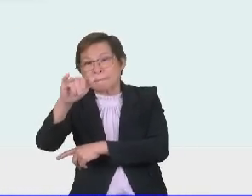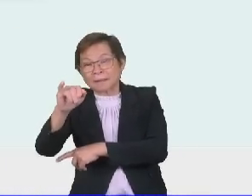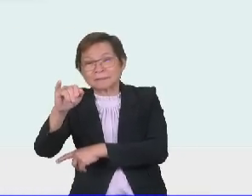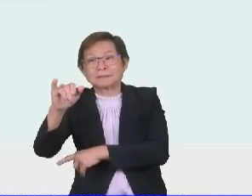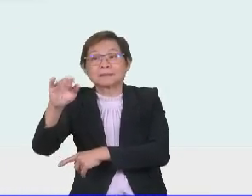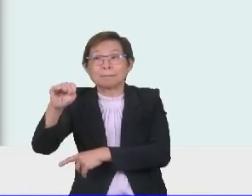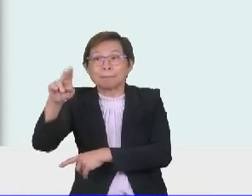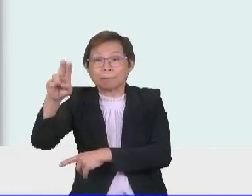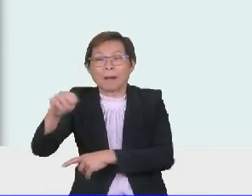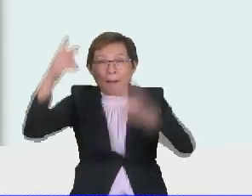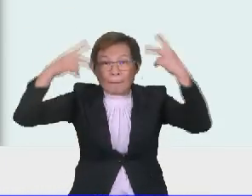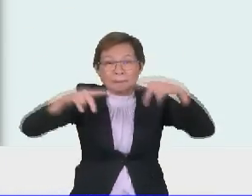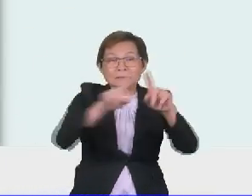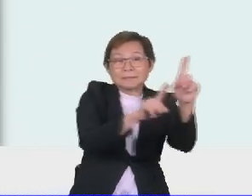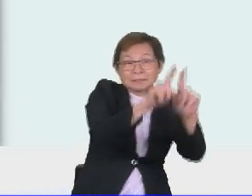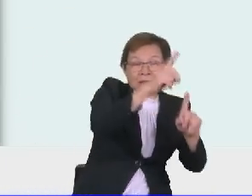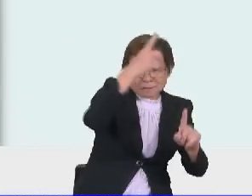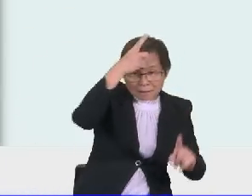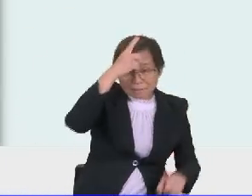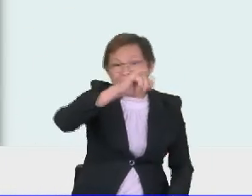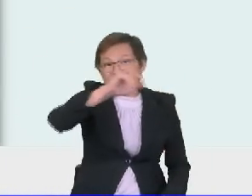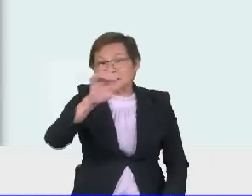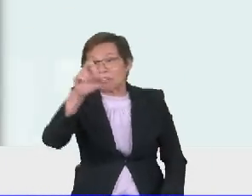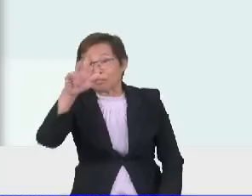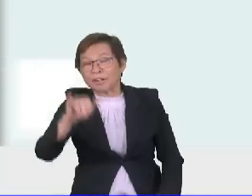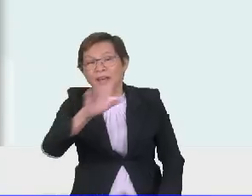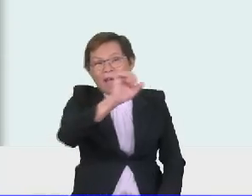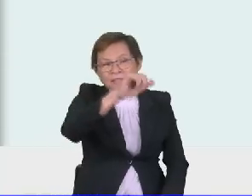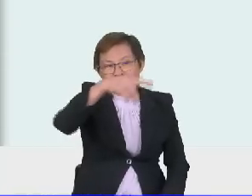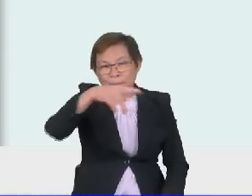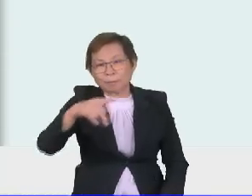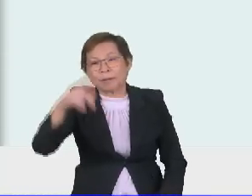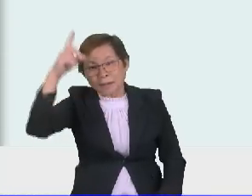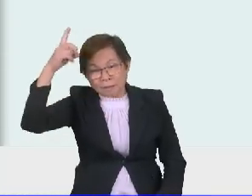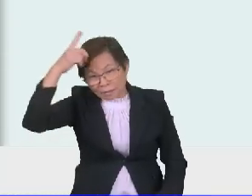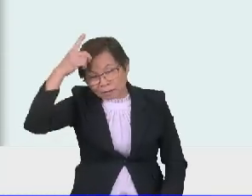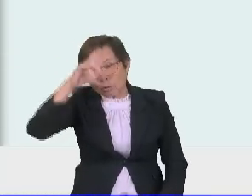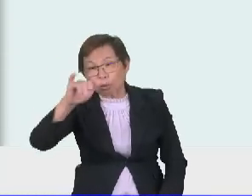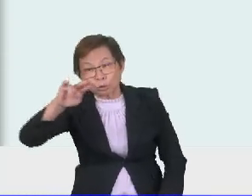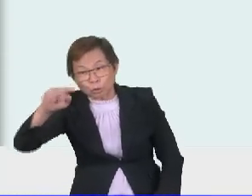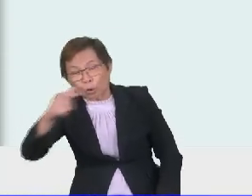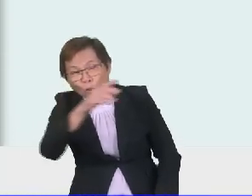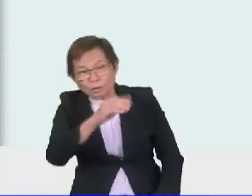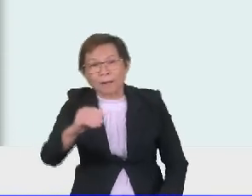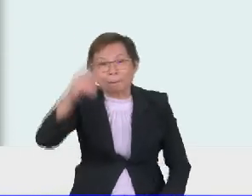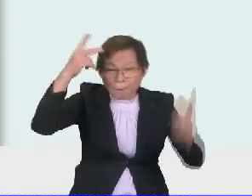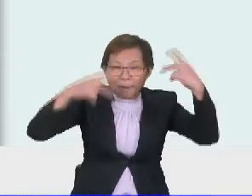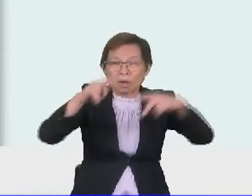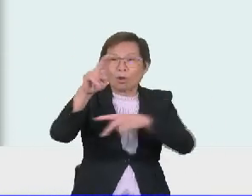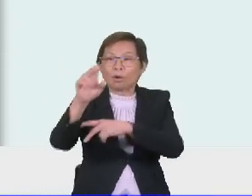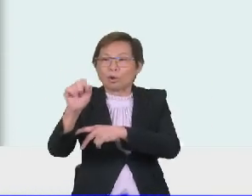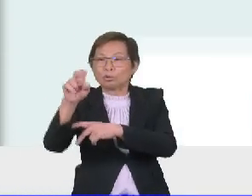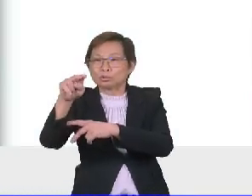presiden Star atau Simpang Lima Doktor jeffy ketingan presiden SPP Datu Simpang Lima dan presiden